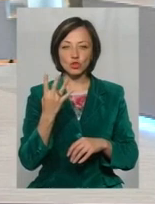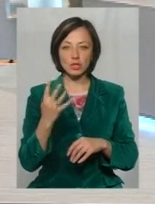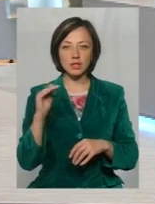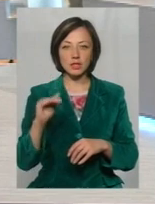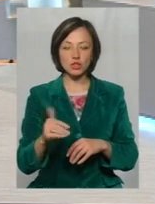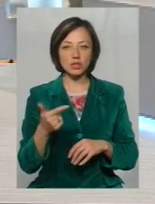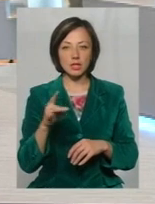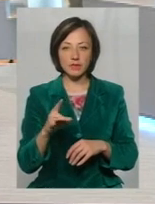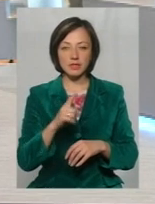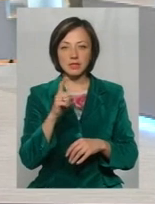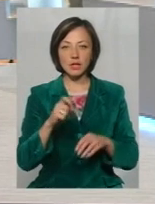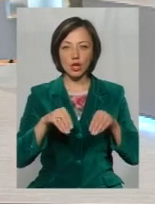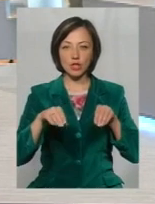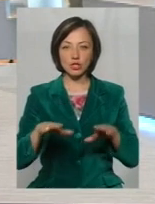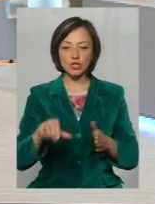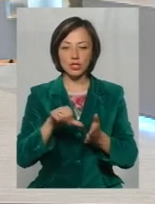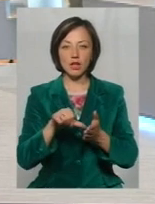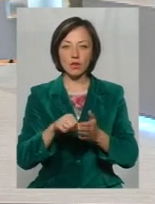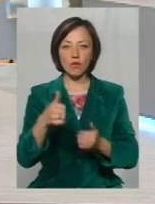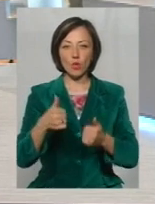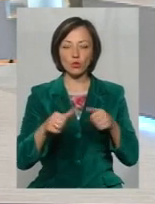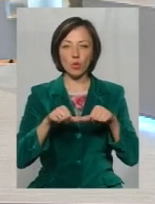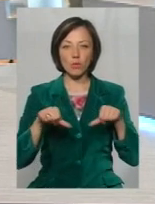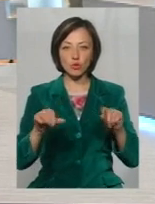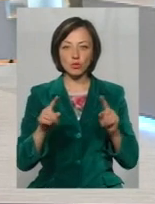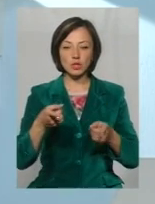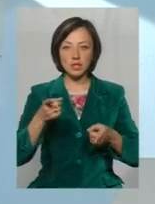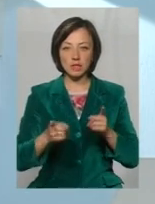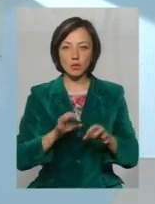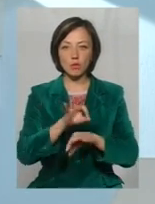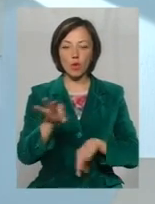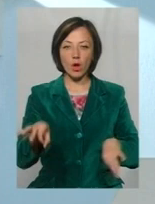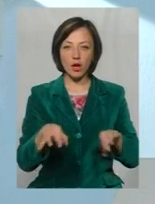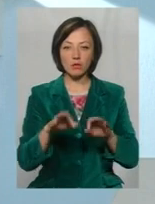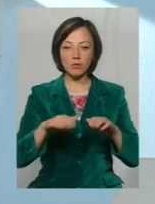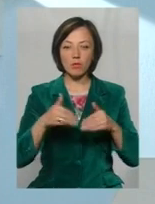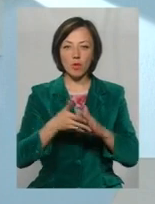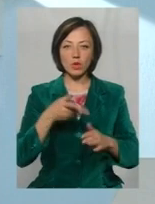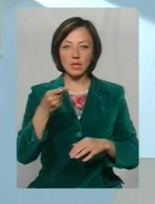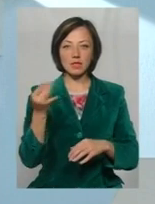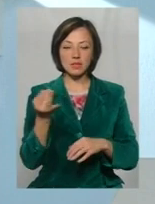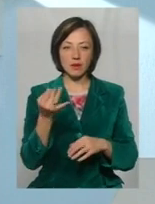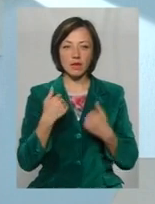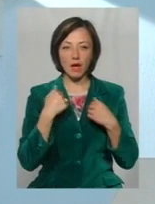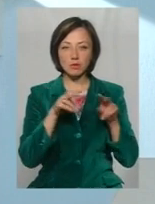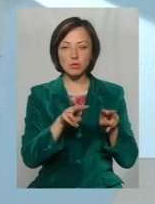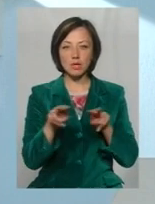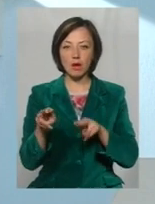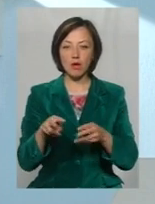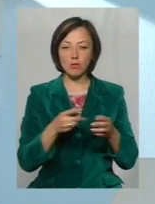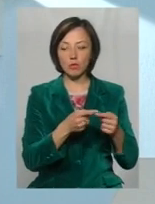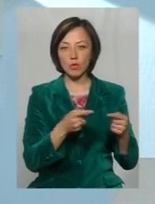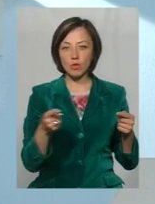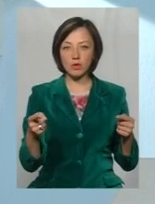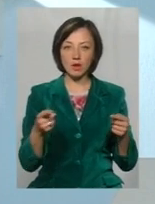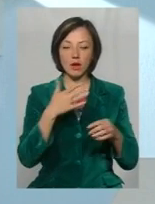1 104 000 гривень за рішенням членів конкурсної комісії, тому що дійсно проекти були подані дуже цікаві. Я спостерігаю вже протягом цих років